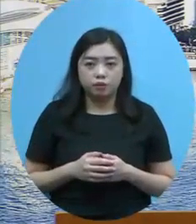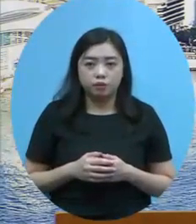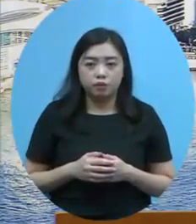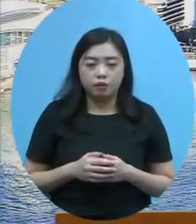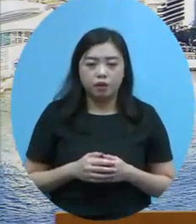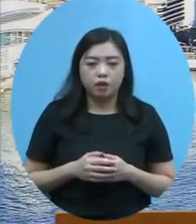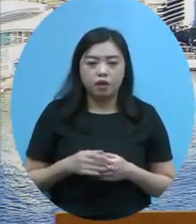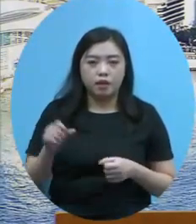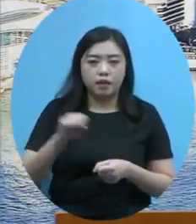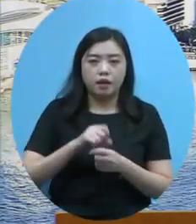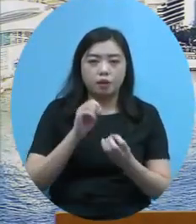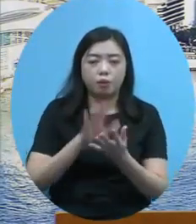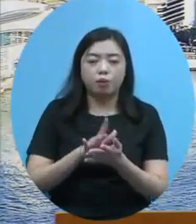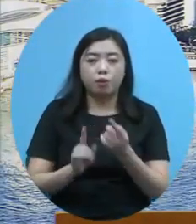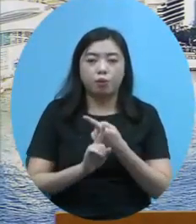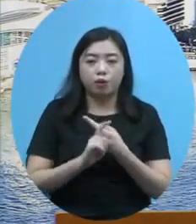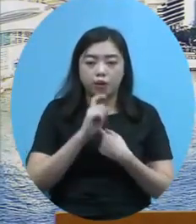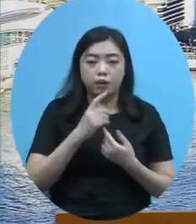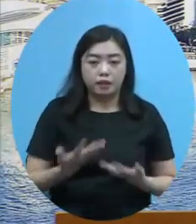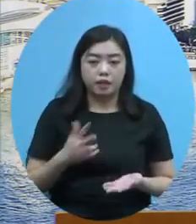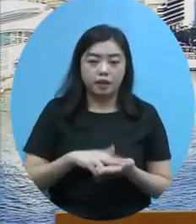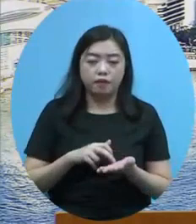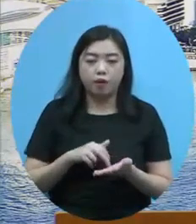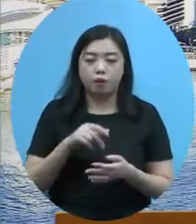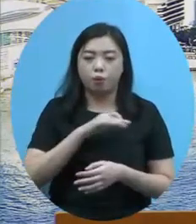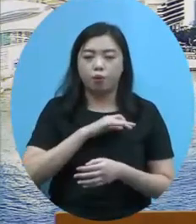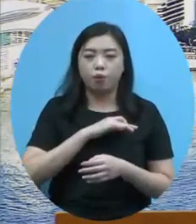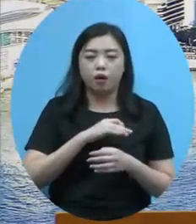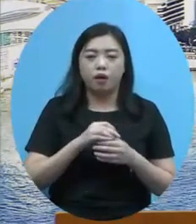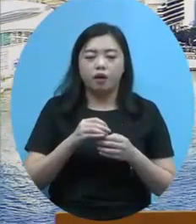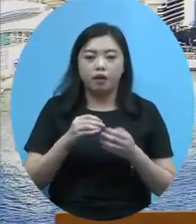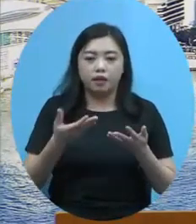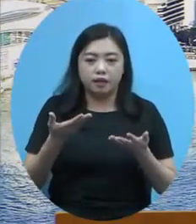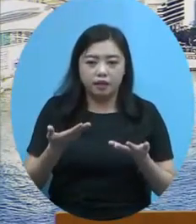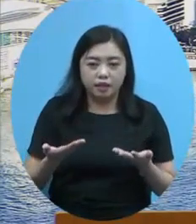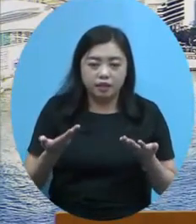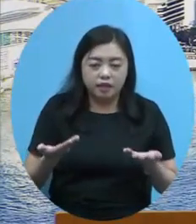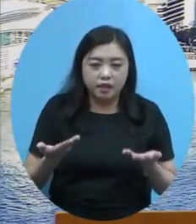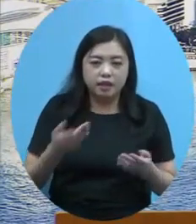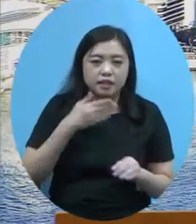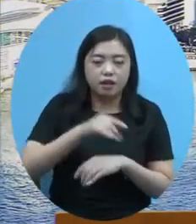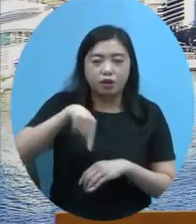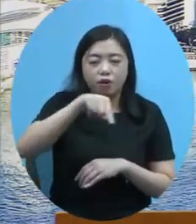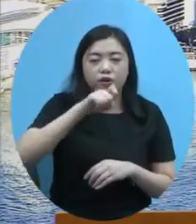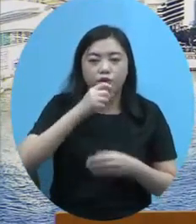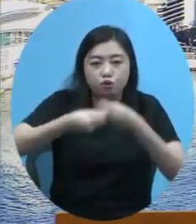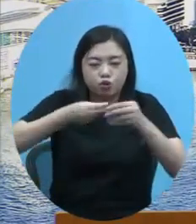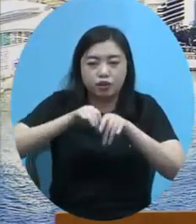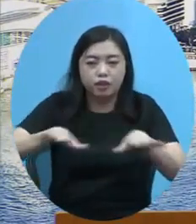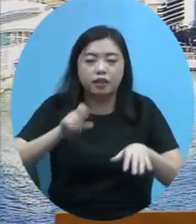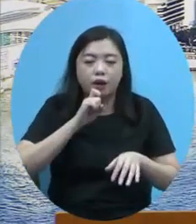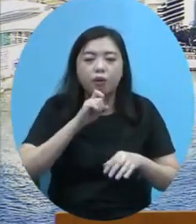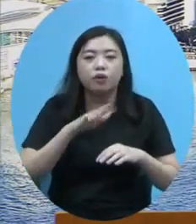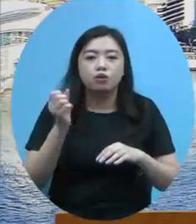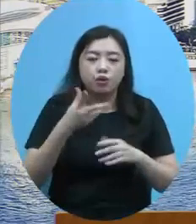即係增加傳播嘅風險嘅。因為始終現時喺社區都係有一定嘅傳播鏈啦。咁當即係大家個交